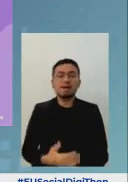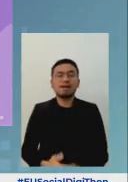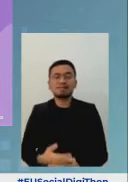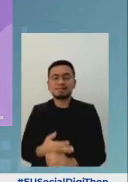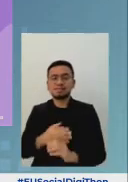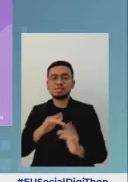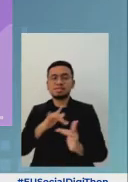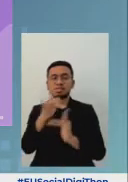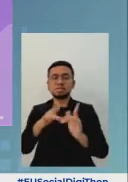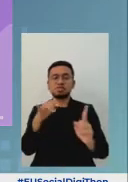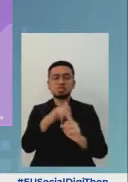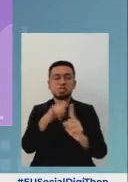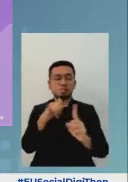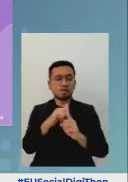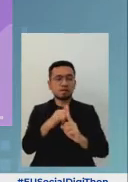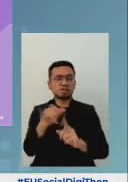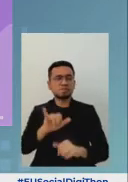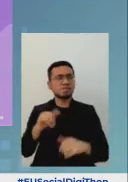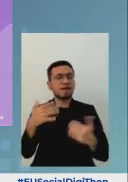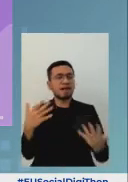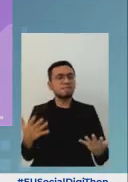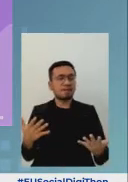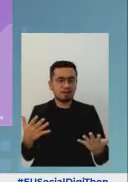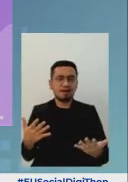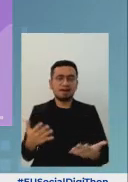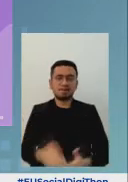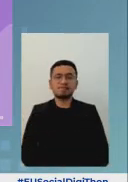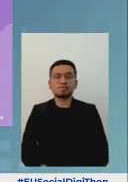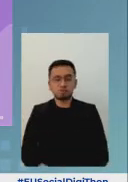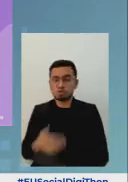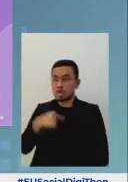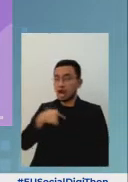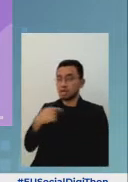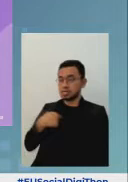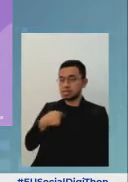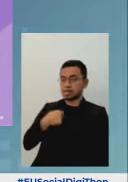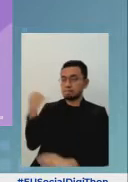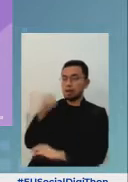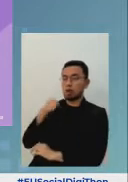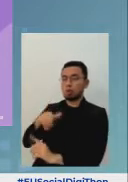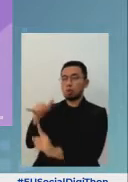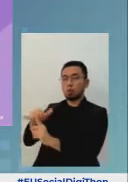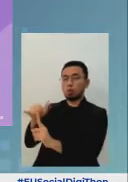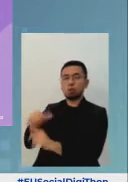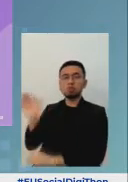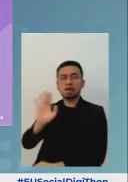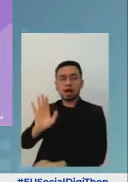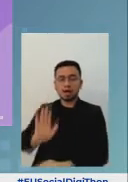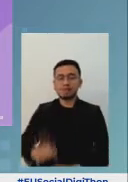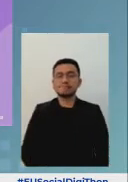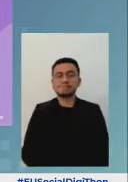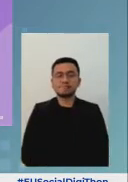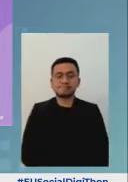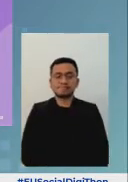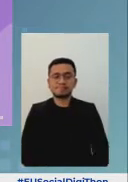tersebut terjadi pada kita ya, dan jangan juga melakukan cyberbullying seperti yang tadi sudah disampaikan oleh Mbak Dina ya.